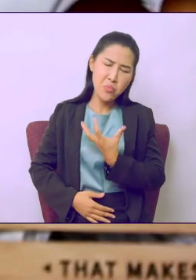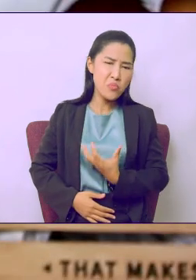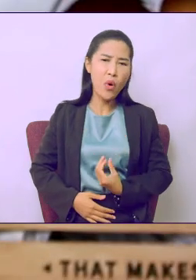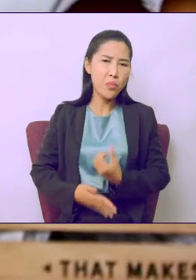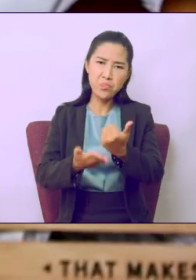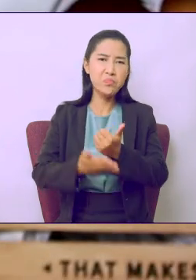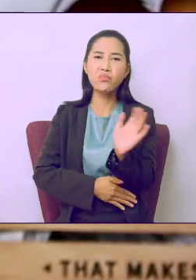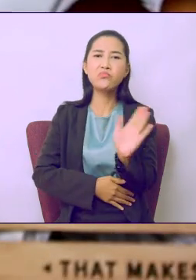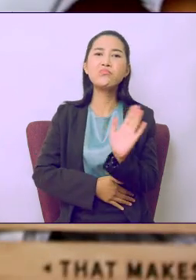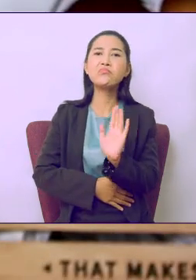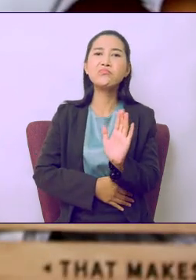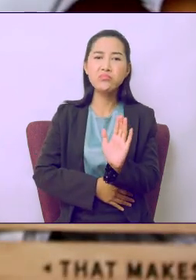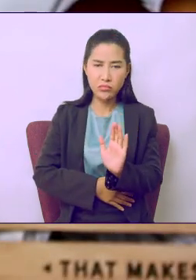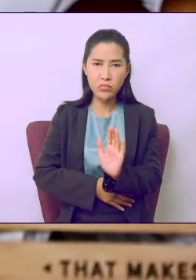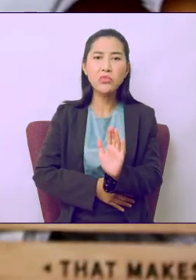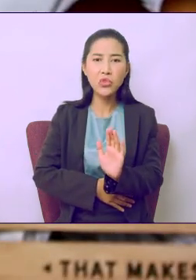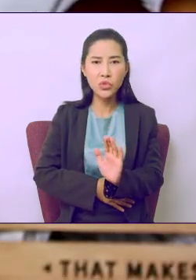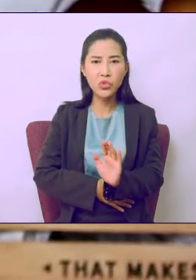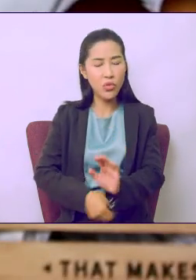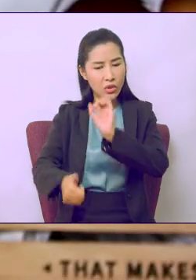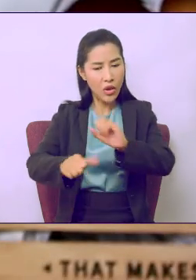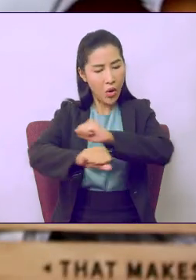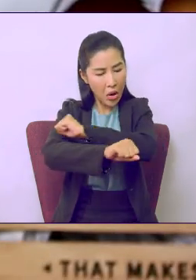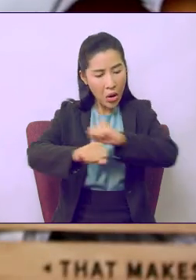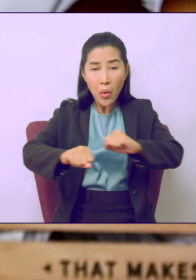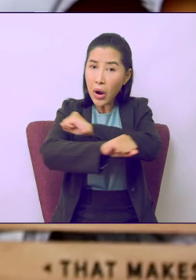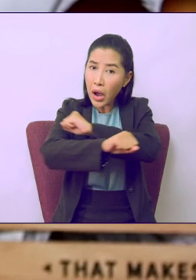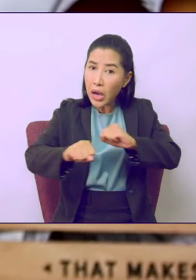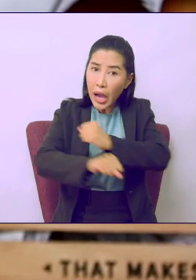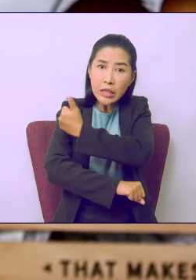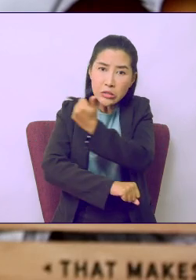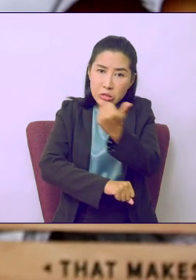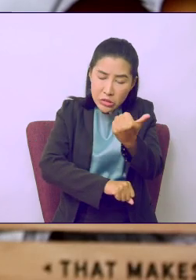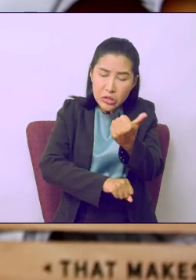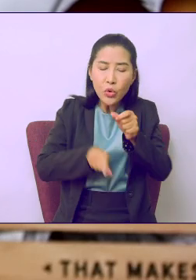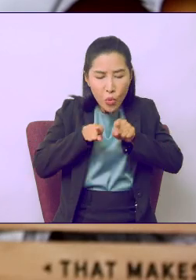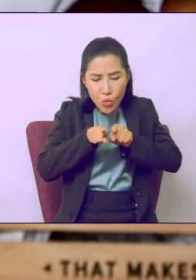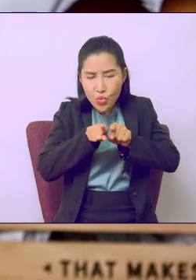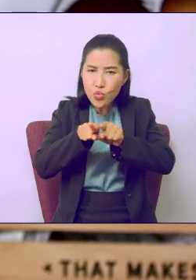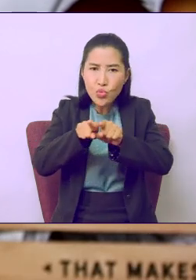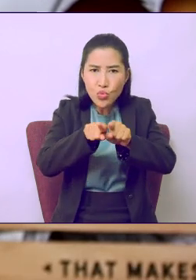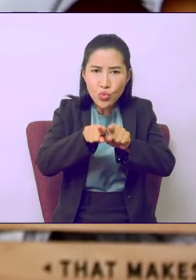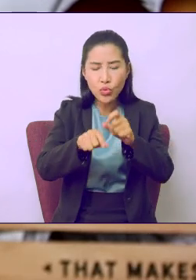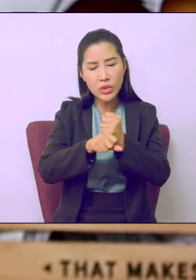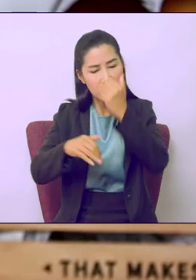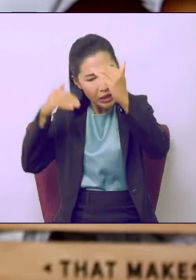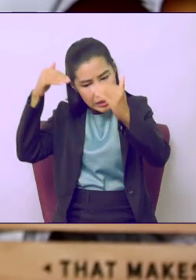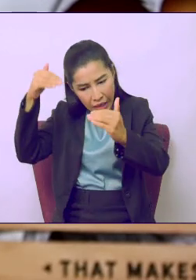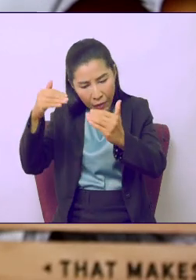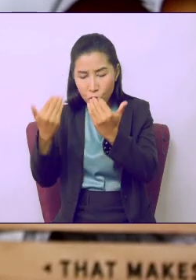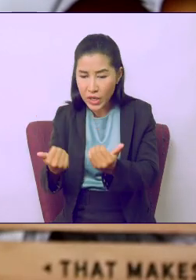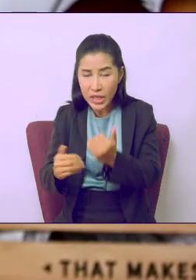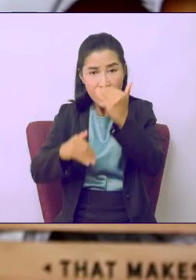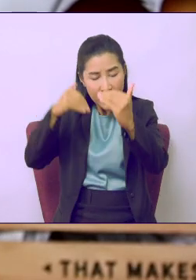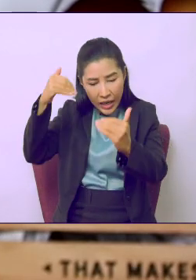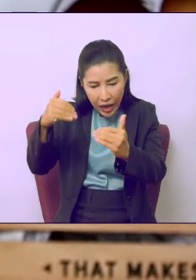แนะนำไปในเรื่องของอ่าออกกำลังกายประเภทอื่นควบคู่เนาะต้องทำเป็นองค์รวมอ่ะครับก็ลองดูว่าจัดกิจกรรมอันนี้วันนี้